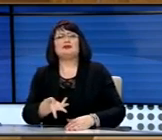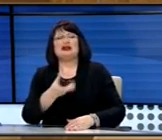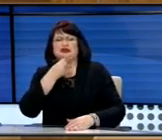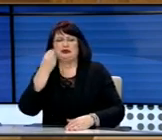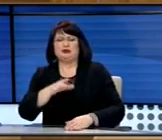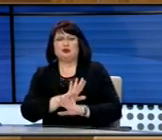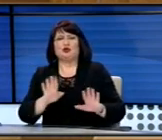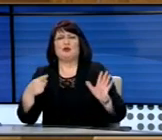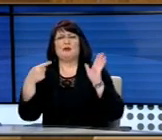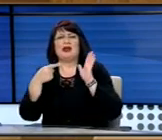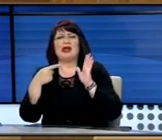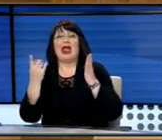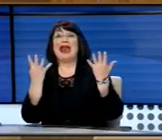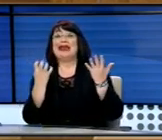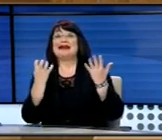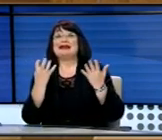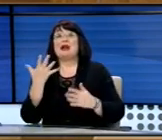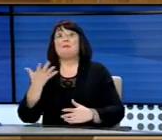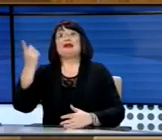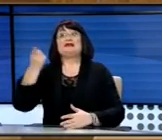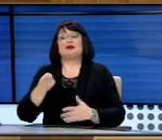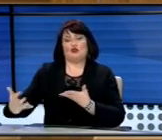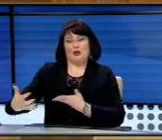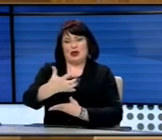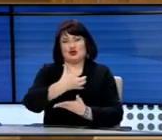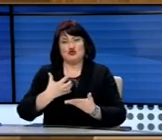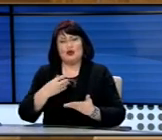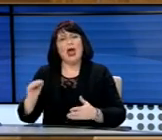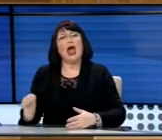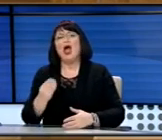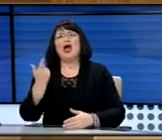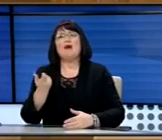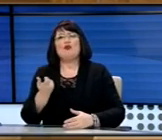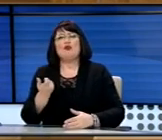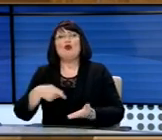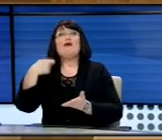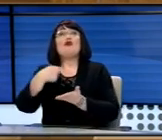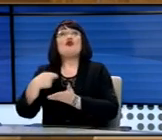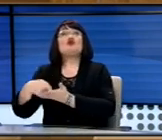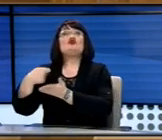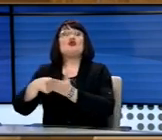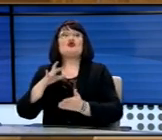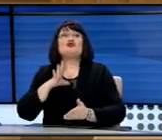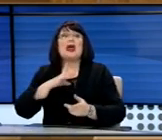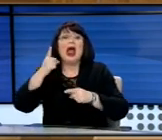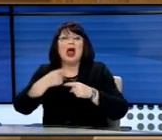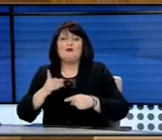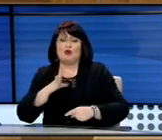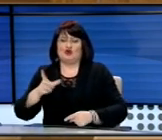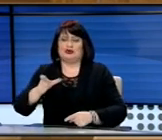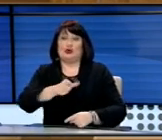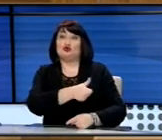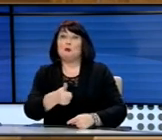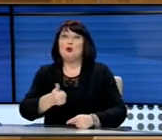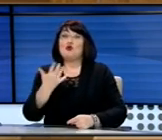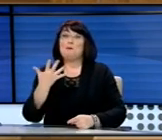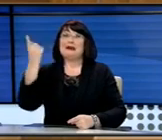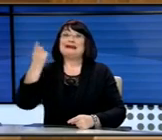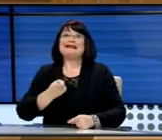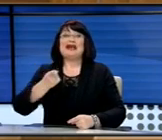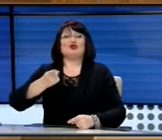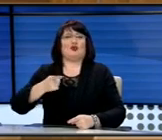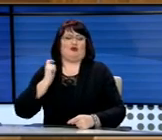του 95% των εσόδων να προέρχεται από τους φόρους του λαού και μόνο το 5% από